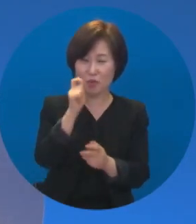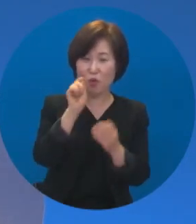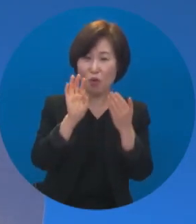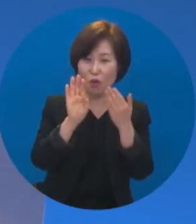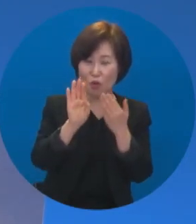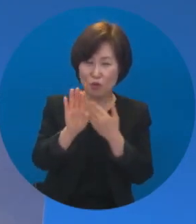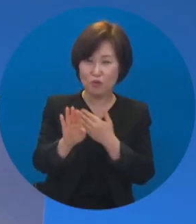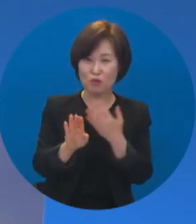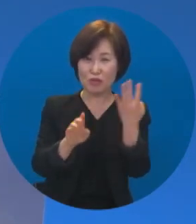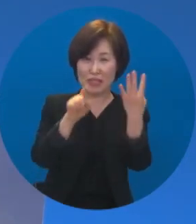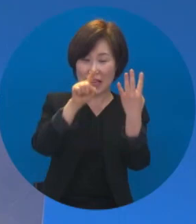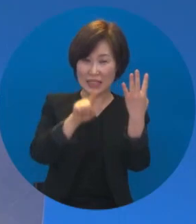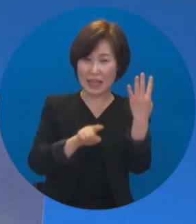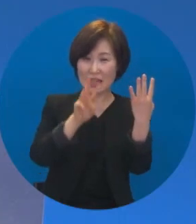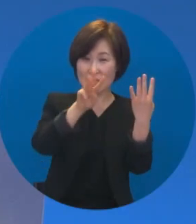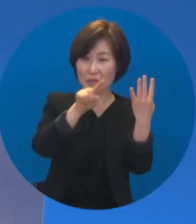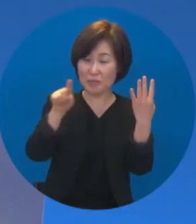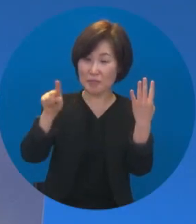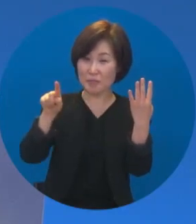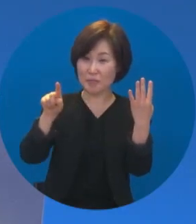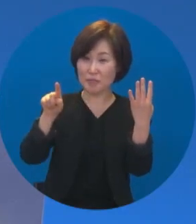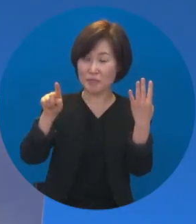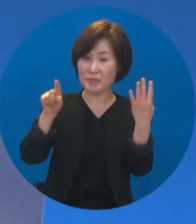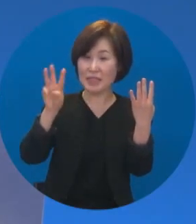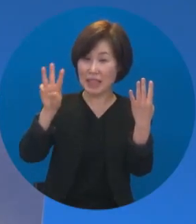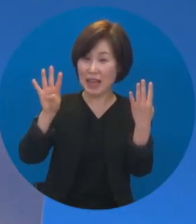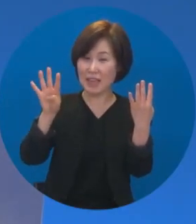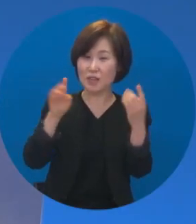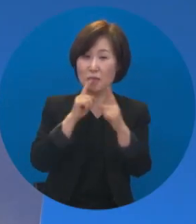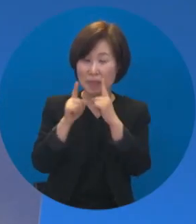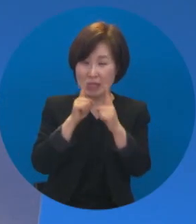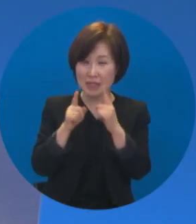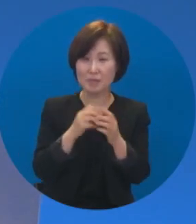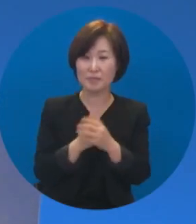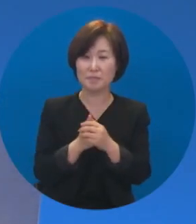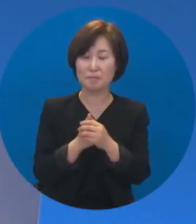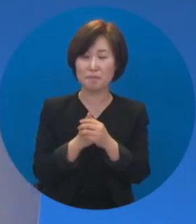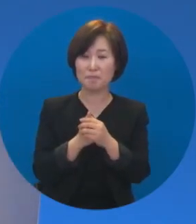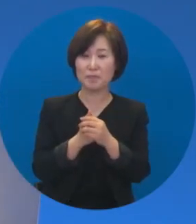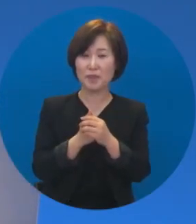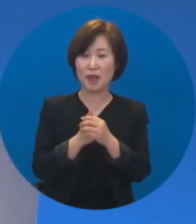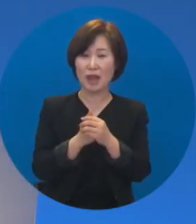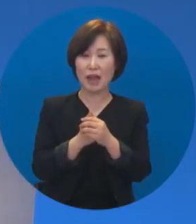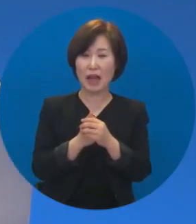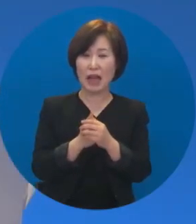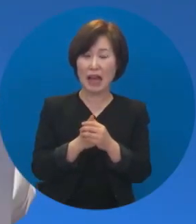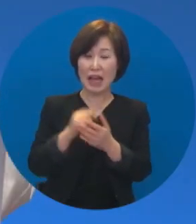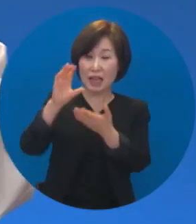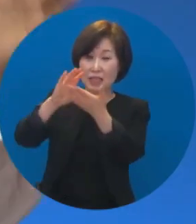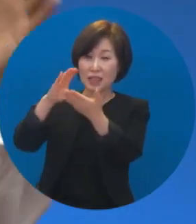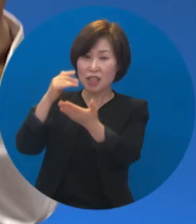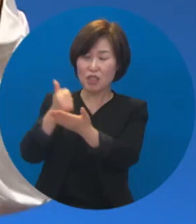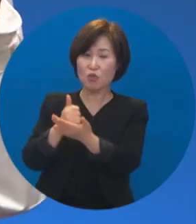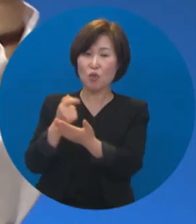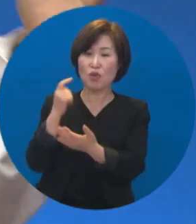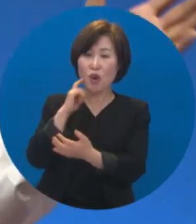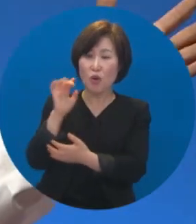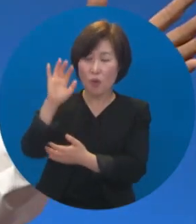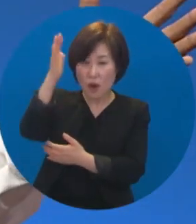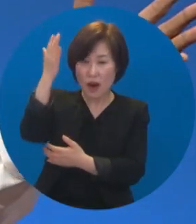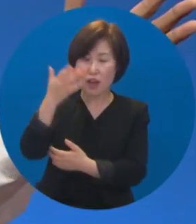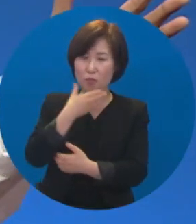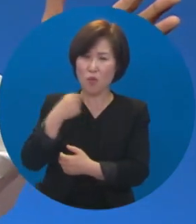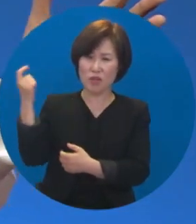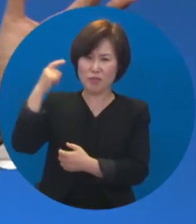6절 말씀을 보면 3절과 4절에서 이렇게 말하고 있습니다. 4절 말씀에 그리스도의 영광의 복음의 광채가